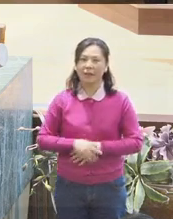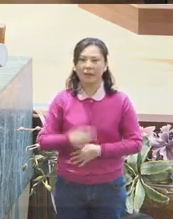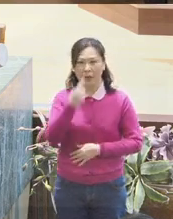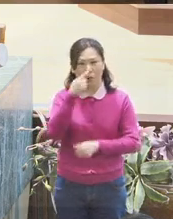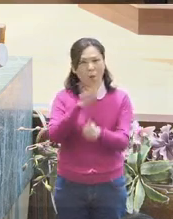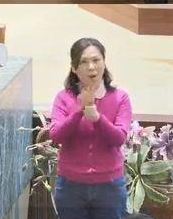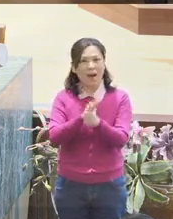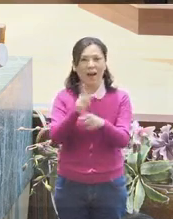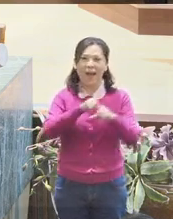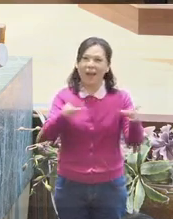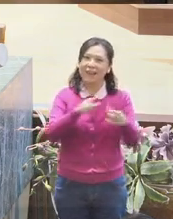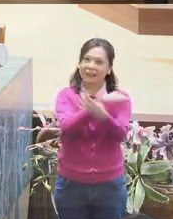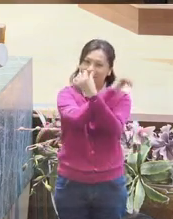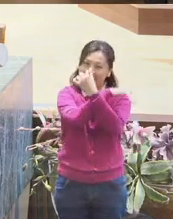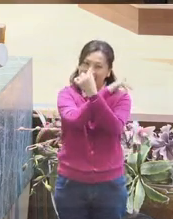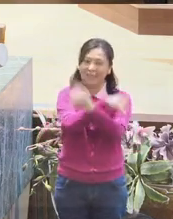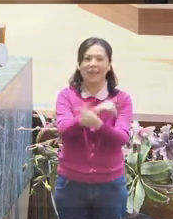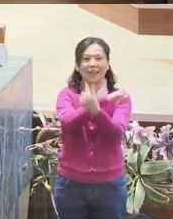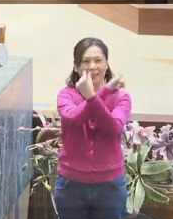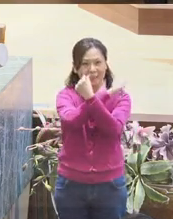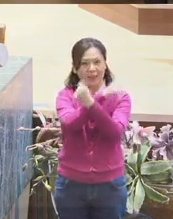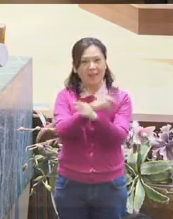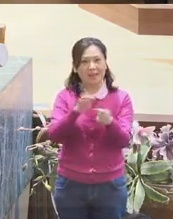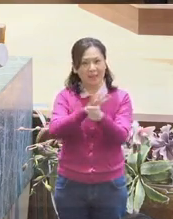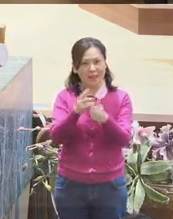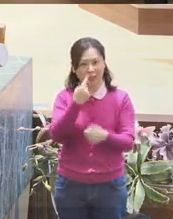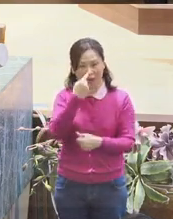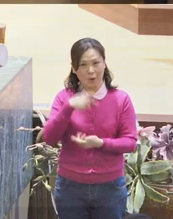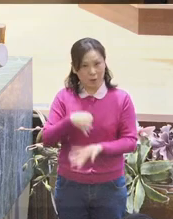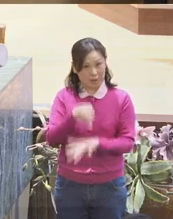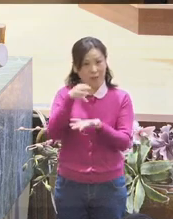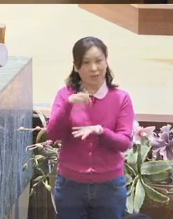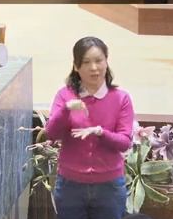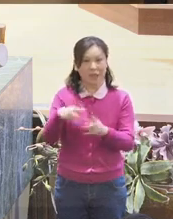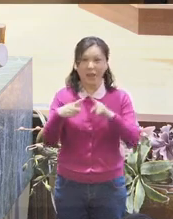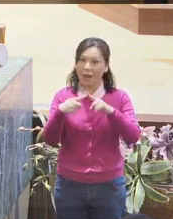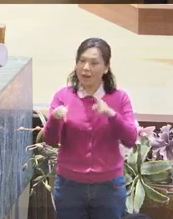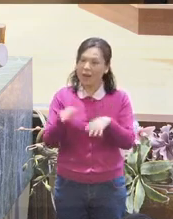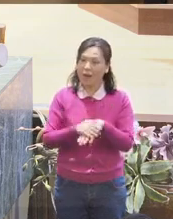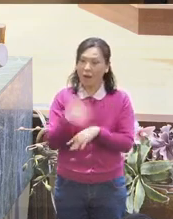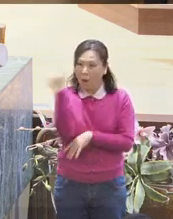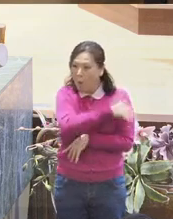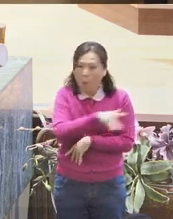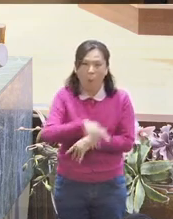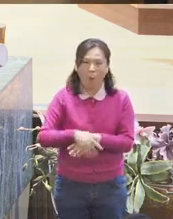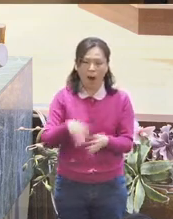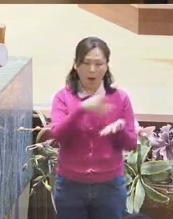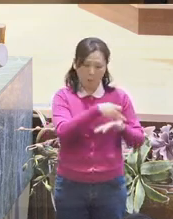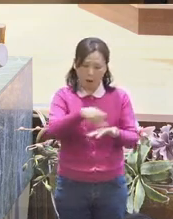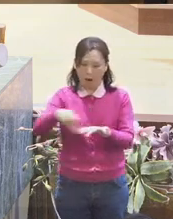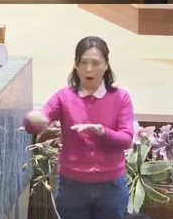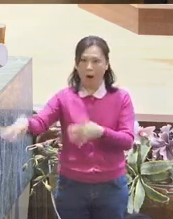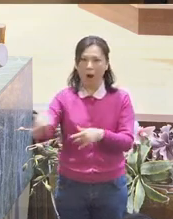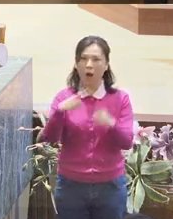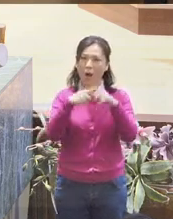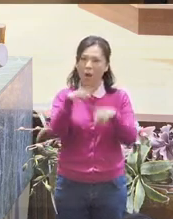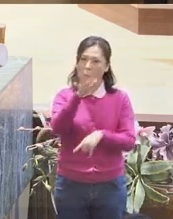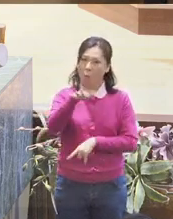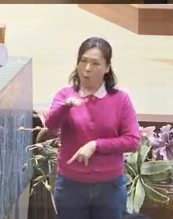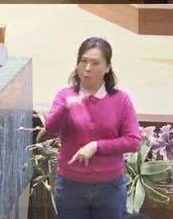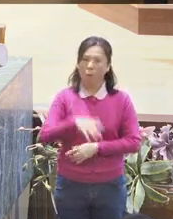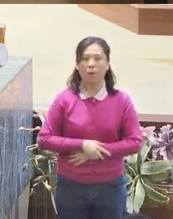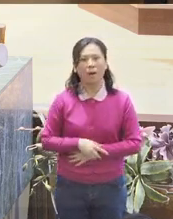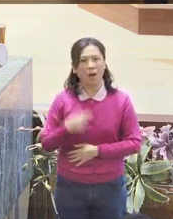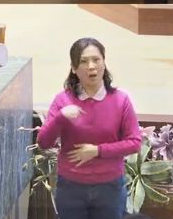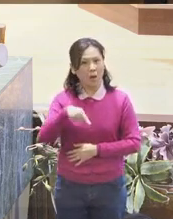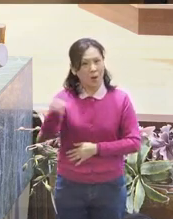大象，大象爱我的这一位提案人。那这个提案人瞬间就有5000多个人联署。那我们去开协作